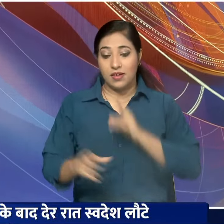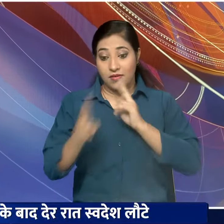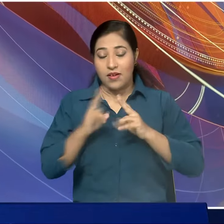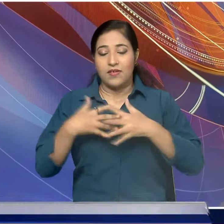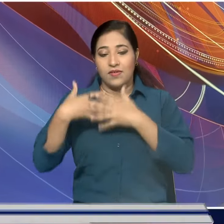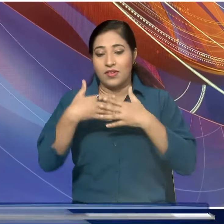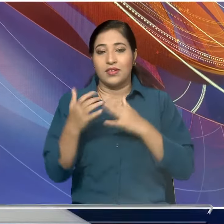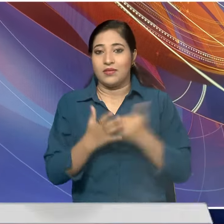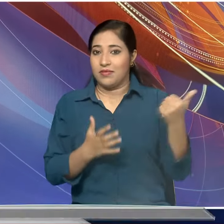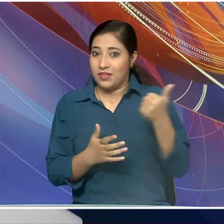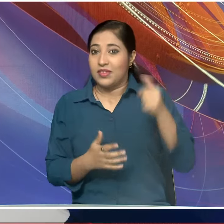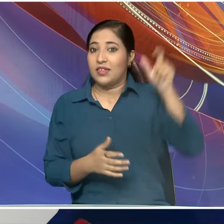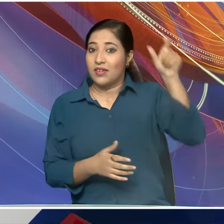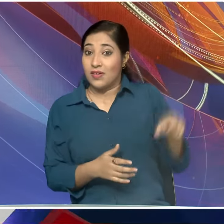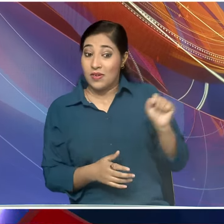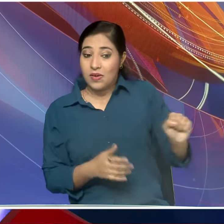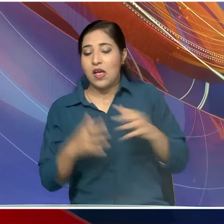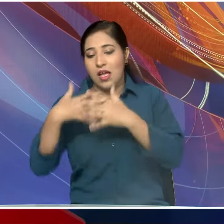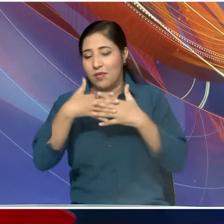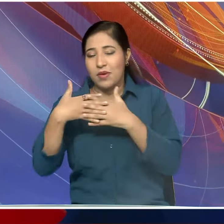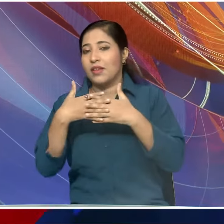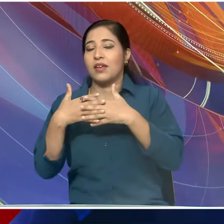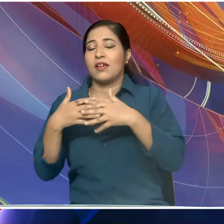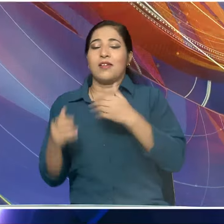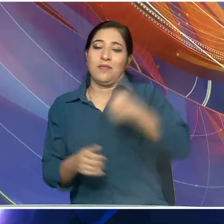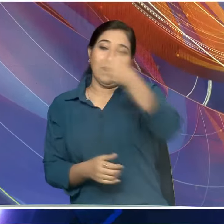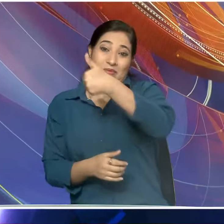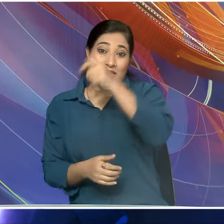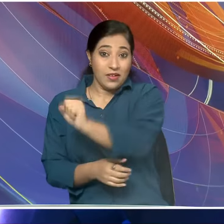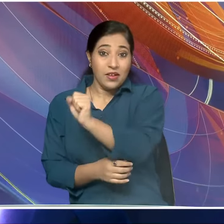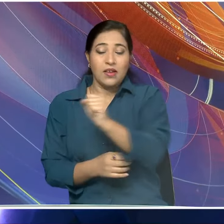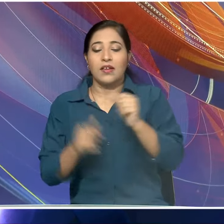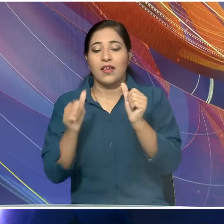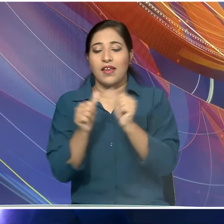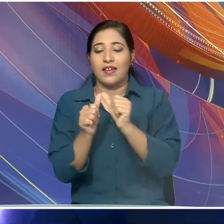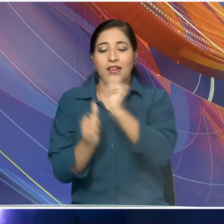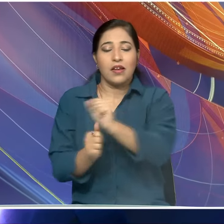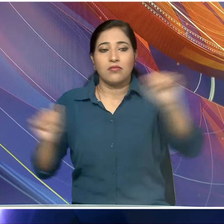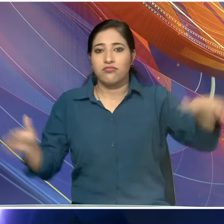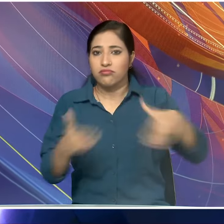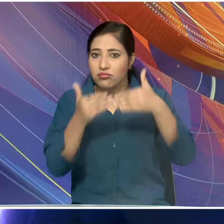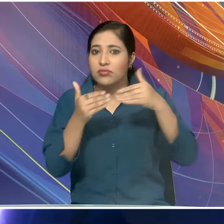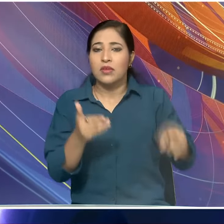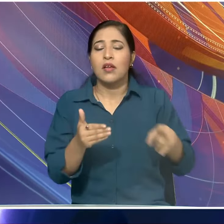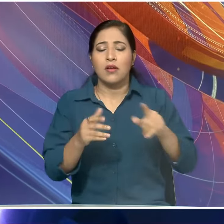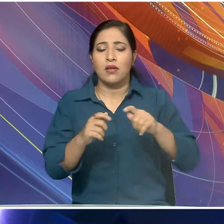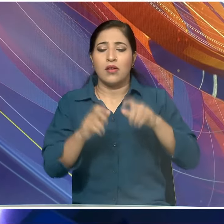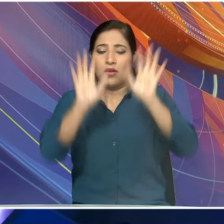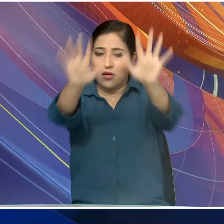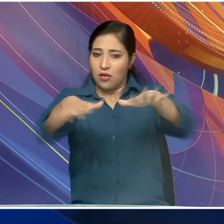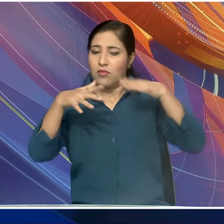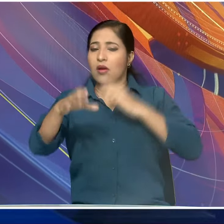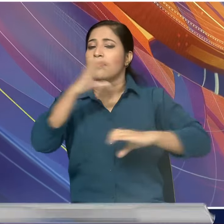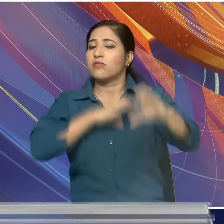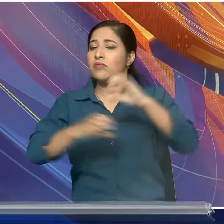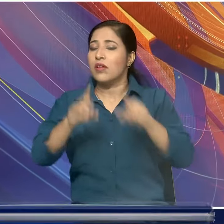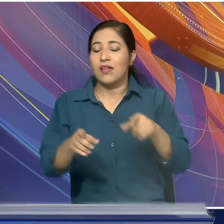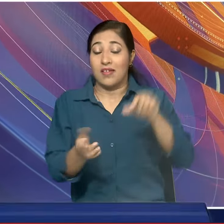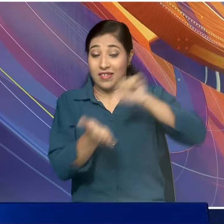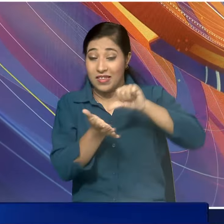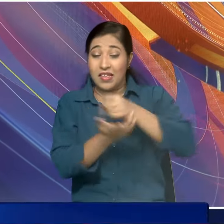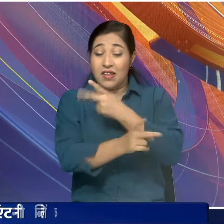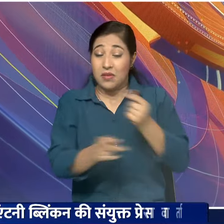हैं विदेश मंत्री एस जयशंकर की, जो अमेरिकी विदेश मंत्री एंटनी ब्लिंकन के साथ एक संयुक्त प्रेस वार्ता में तेल की